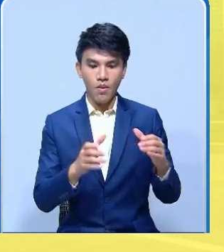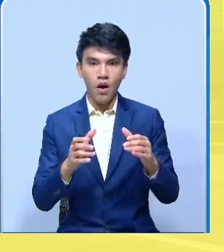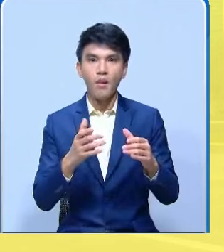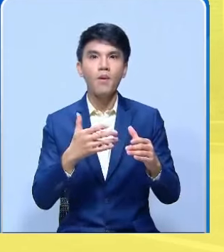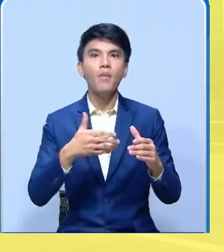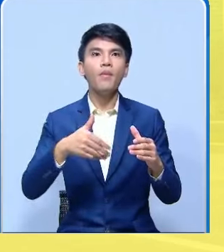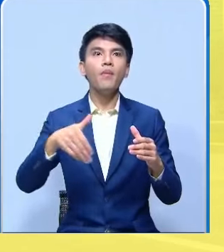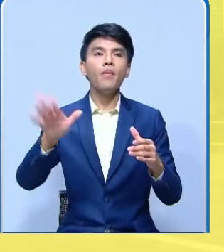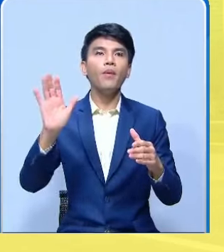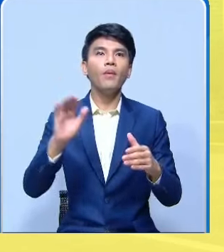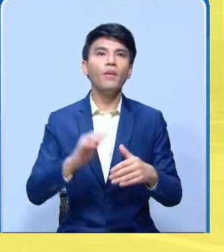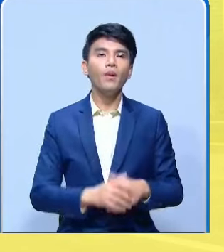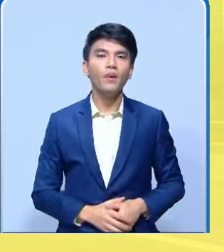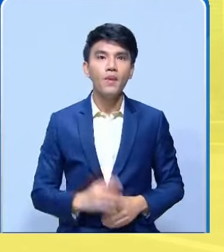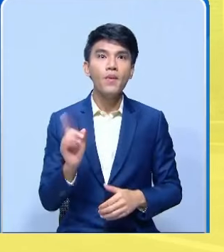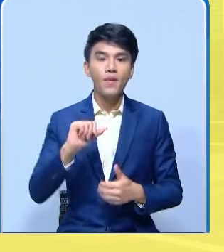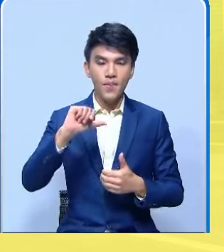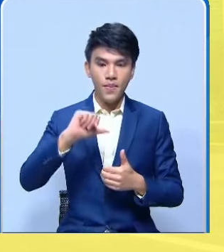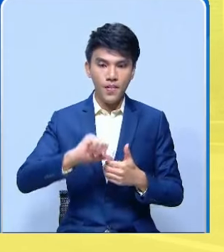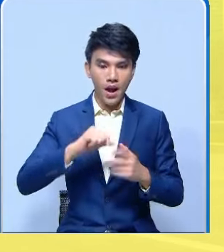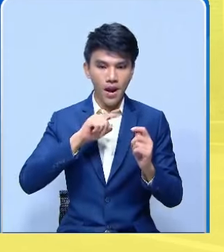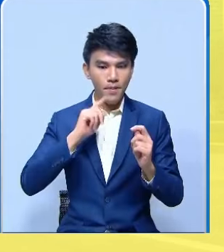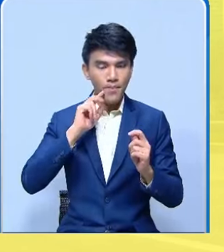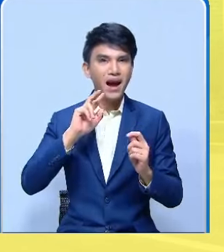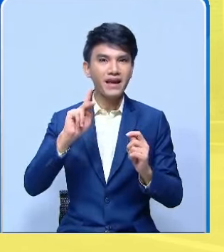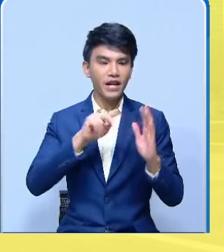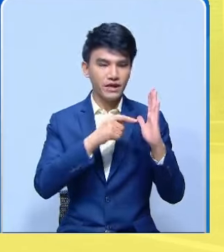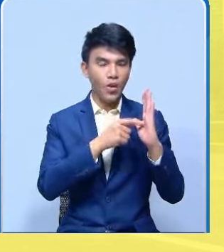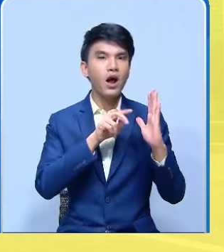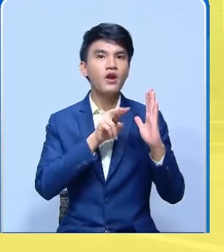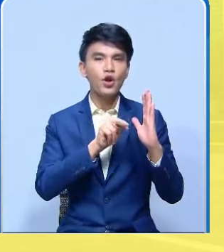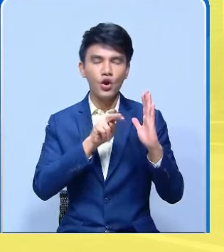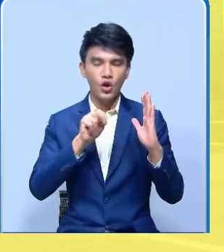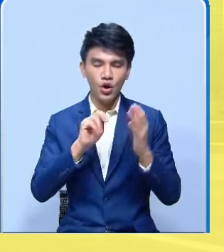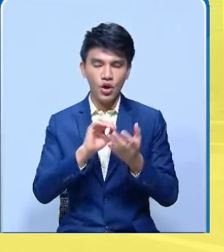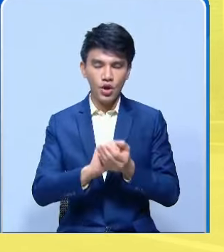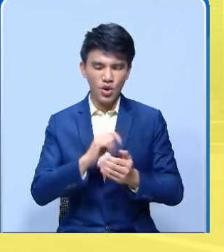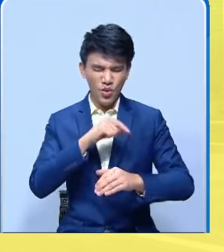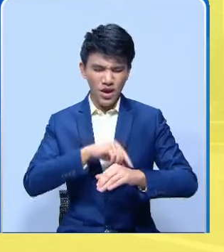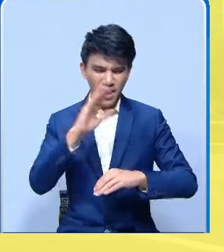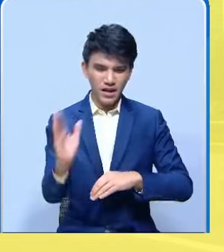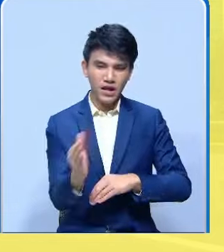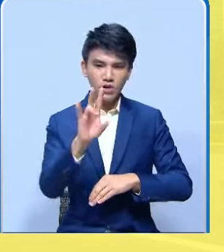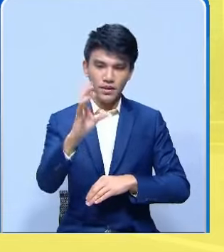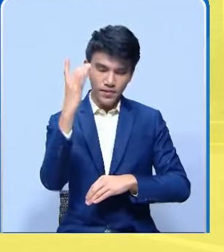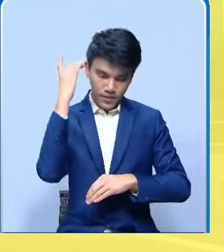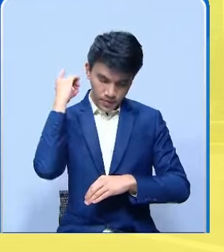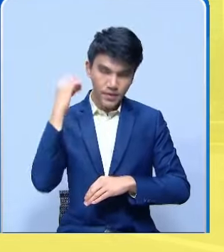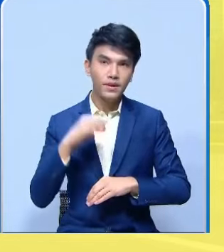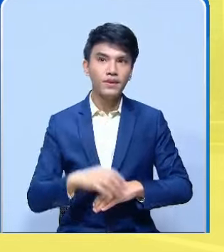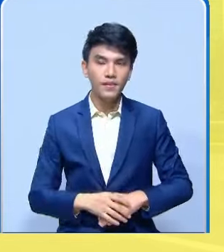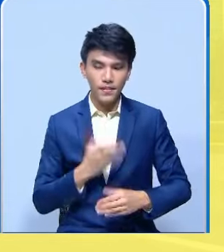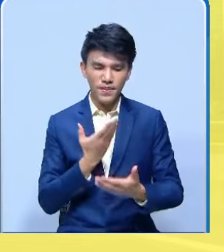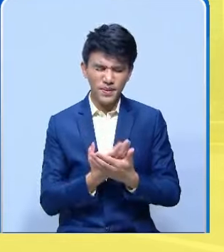ยครับคุณผู้ชมเหตุการณ์เกิดขึ้นที่ปั๊มก๊าซแห่งหนึ่งที่อำเภอปากเกร็ดจังหวัดนนทบุรีนะช่วงเกือบ7โมงเช้าเมื่อวานนี้เองครับได้เงิน